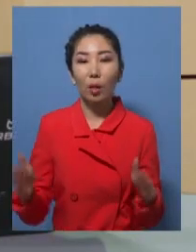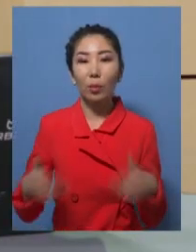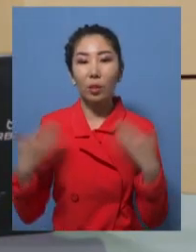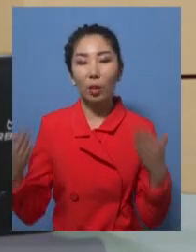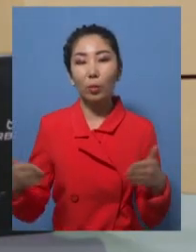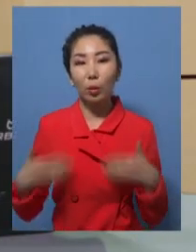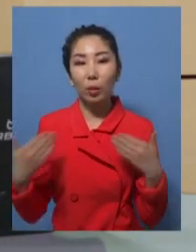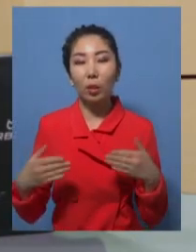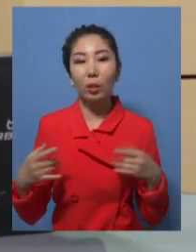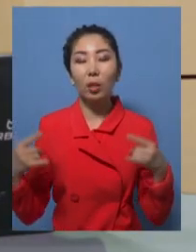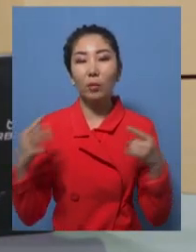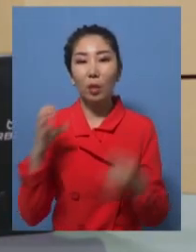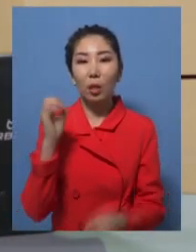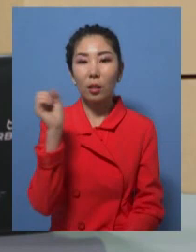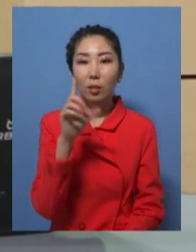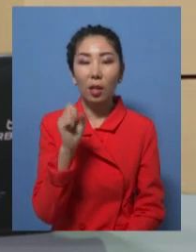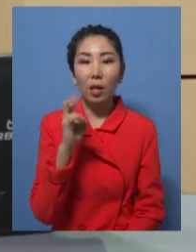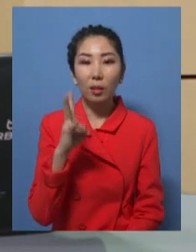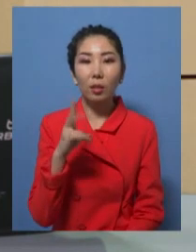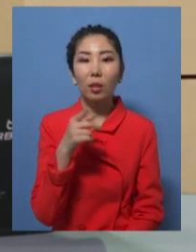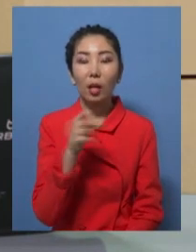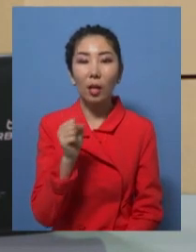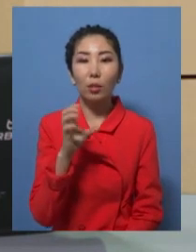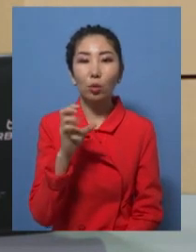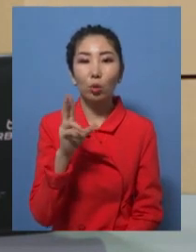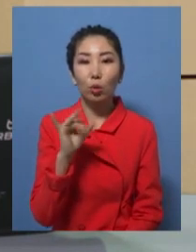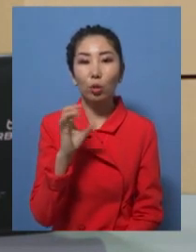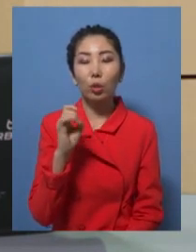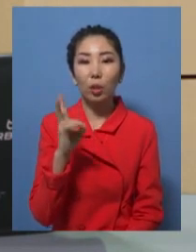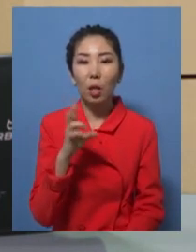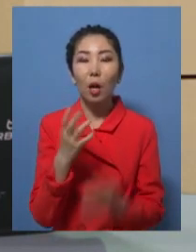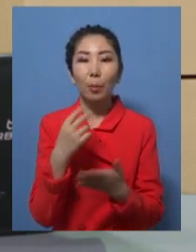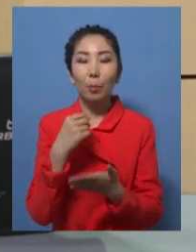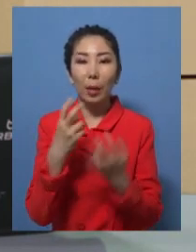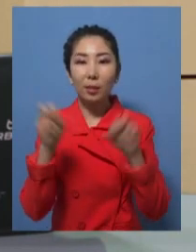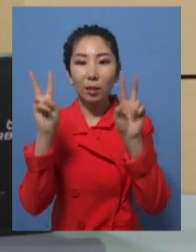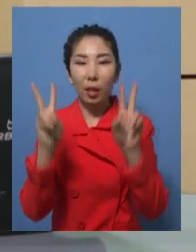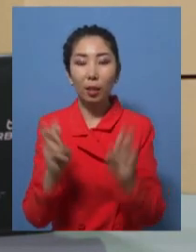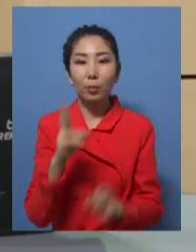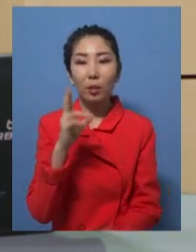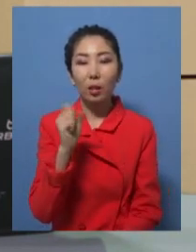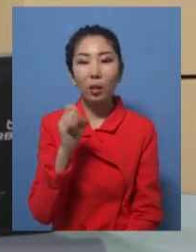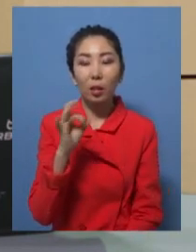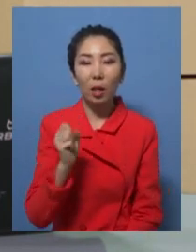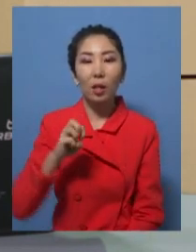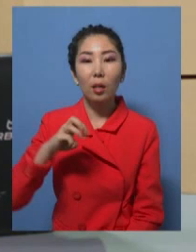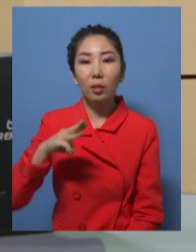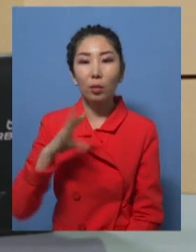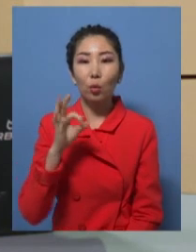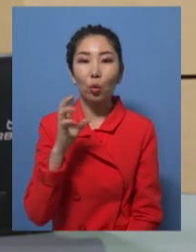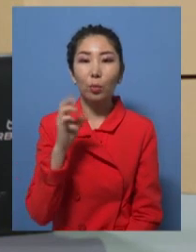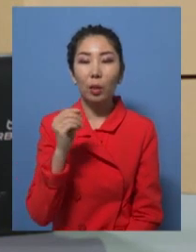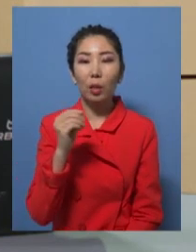Армысыздар, ардақты ағайын, тікелей эфирде заңға сүйін бағдарламасы. Бүгінгі хабарымыздың басты тақырыбы Қаратөбе ауданы прокуратурасының